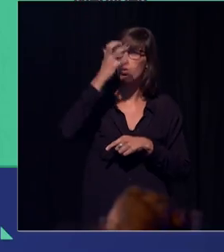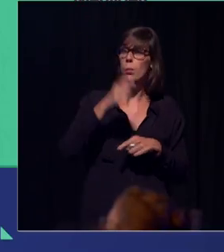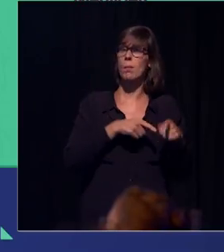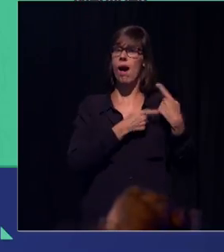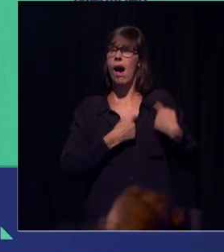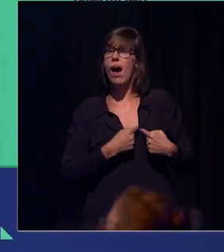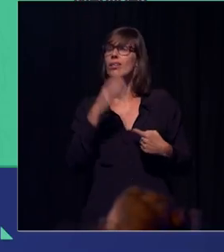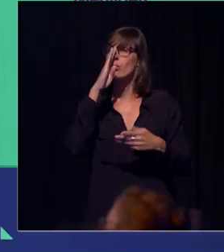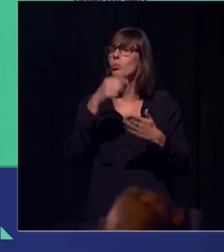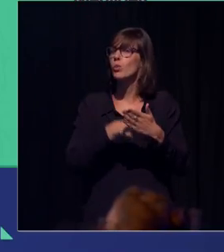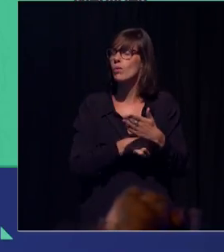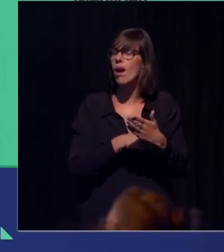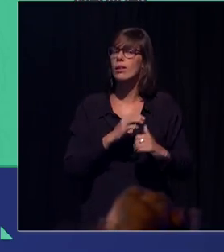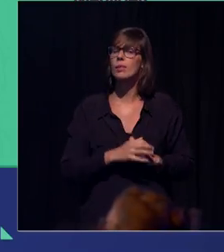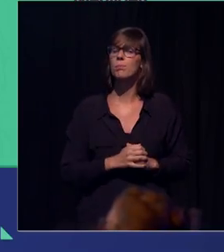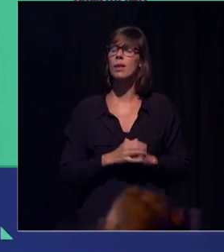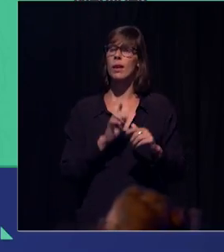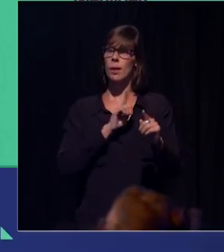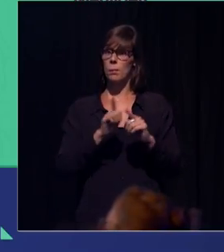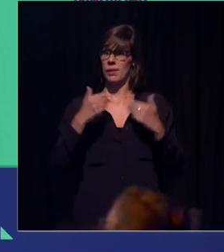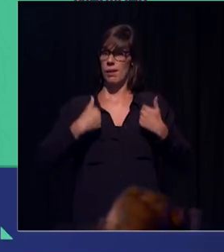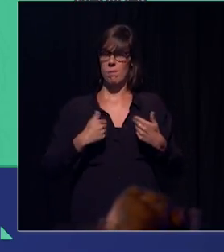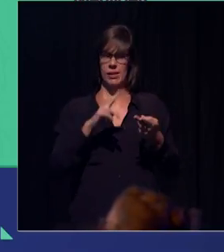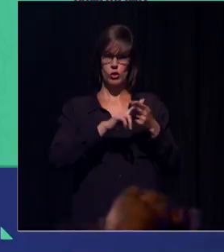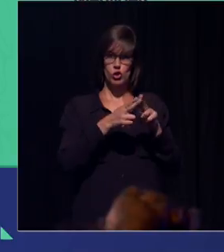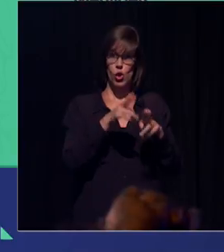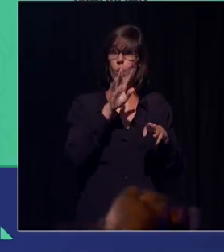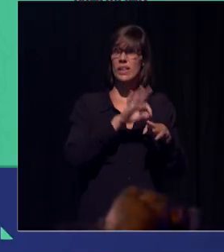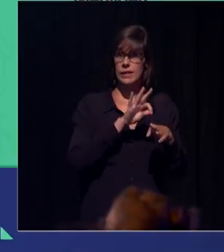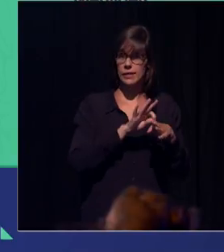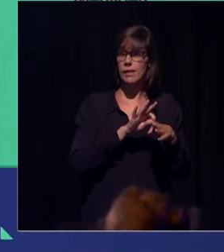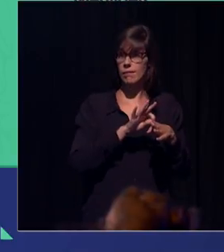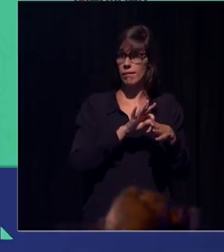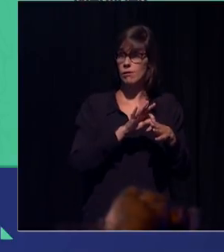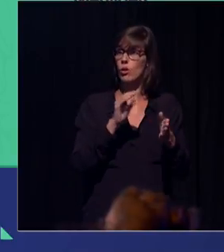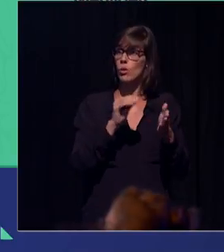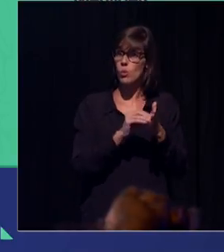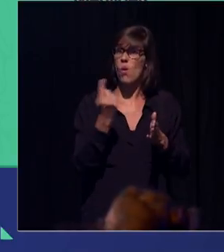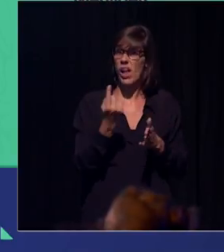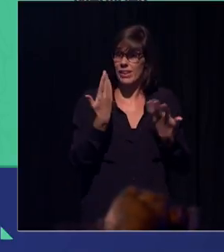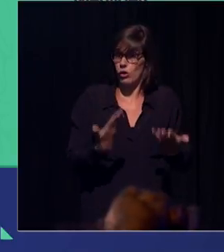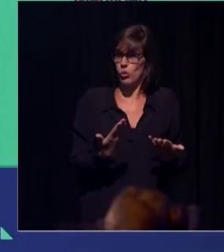En vandaar dat mensen met diabetes alles bij elkaar nog steeds, anno